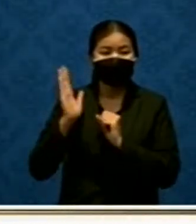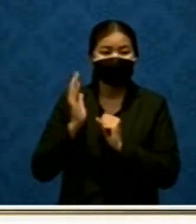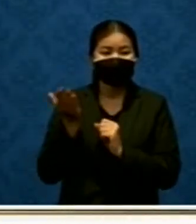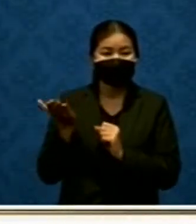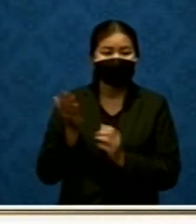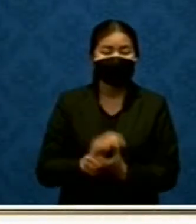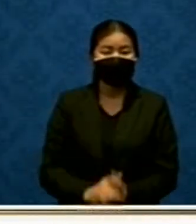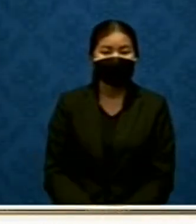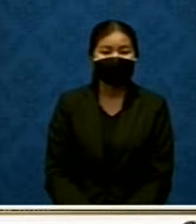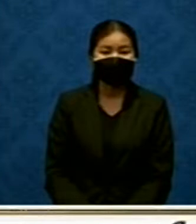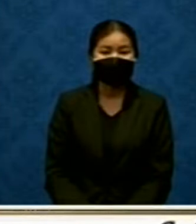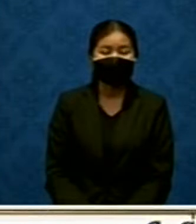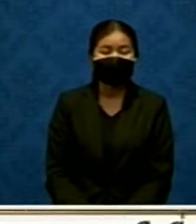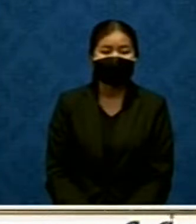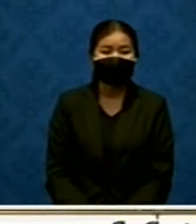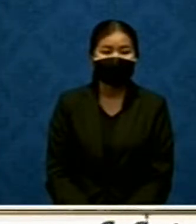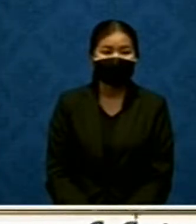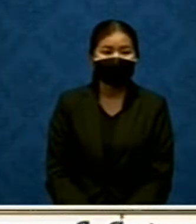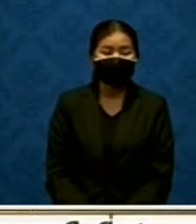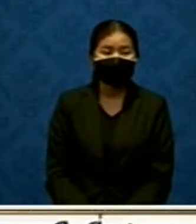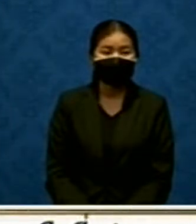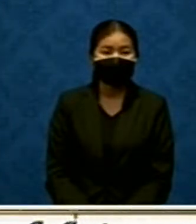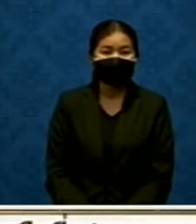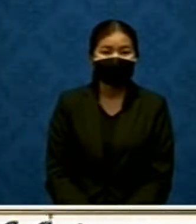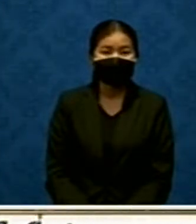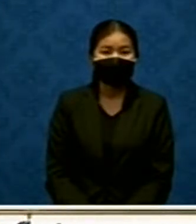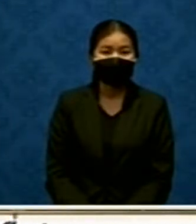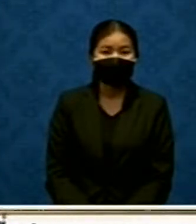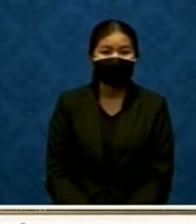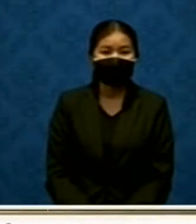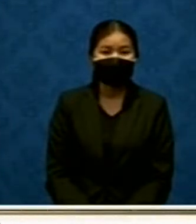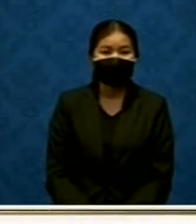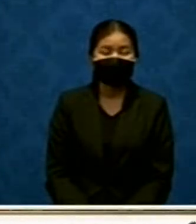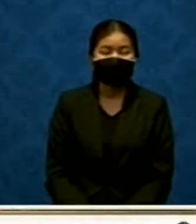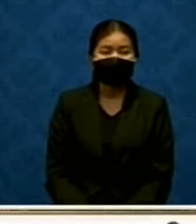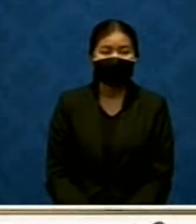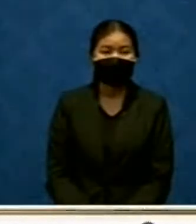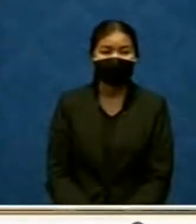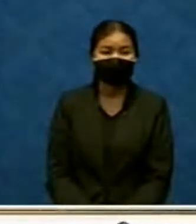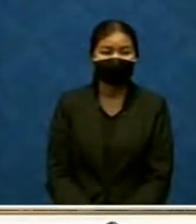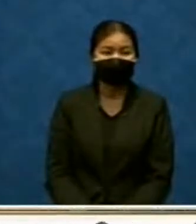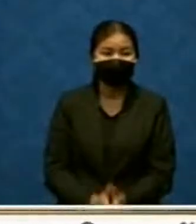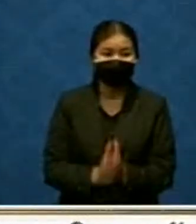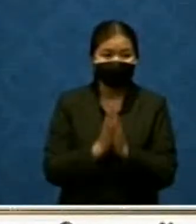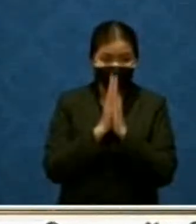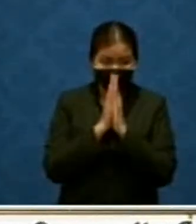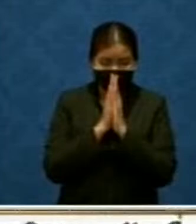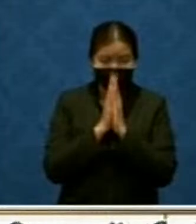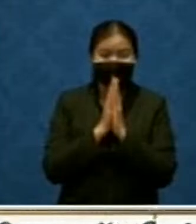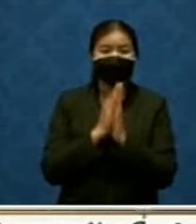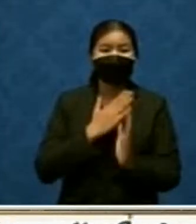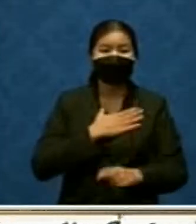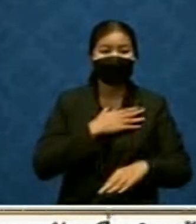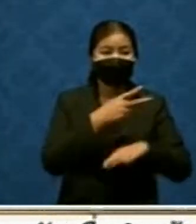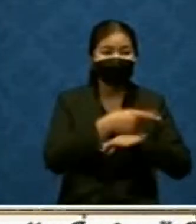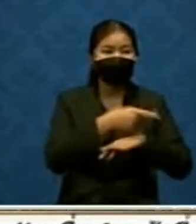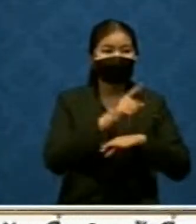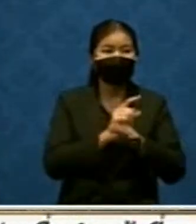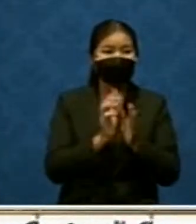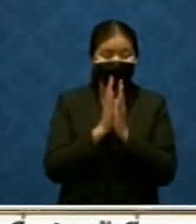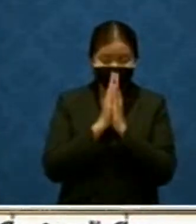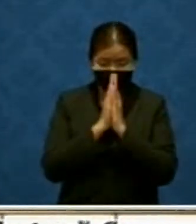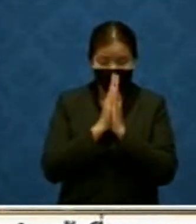ครก๊เปรียนท่านปราธาณ์ที่พรฐพับ